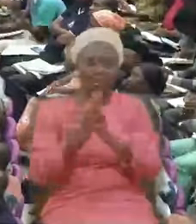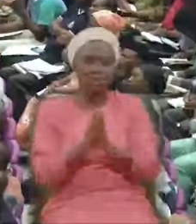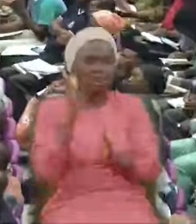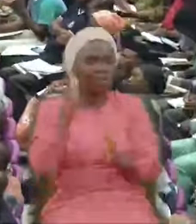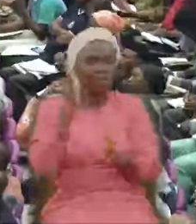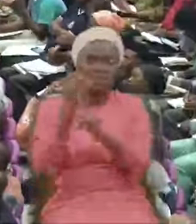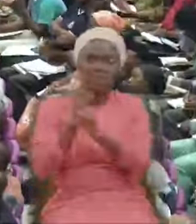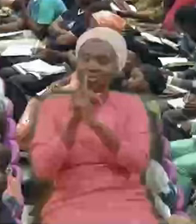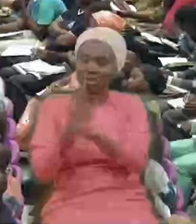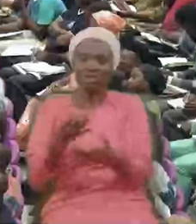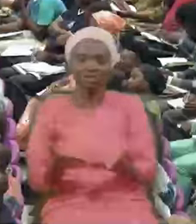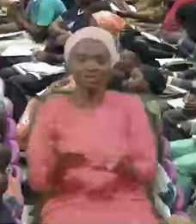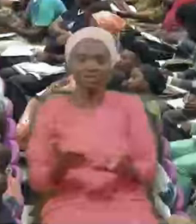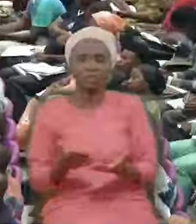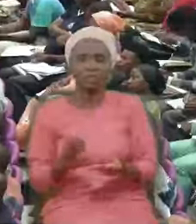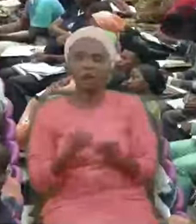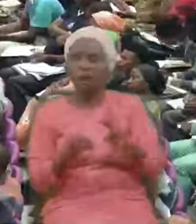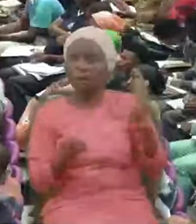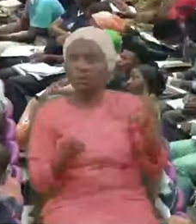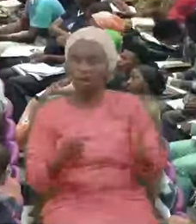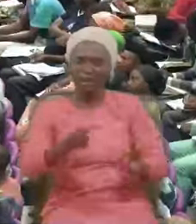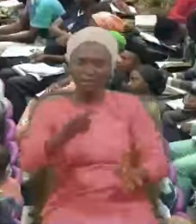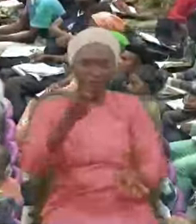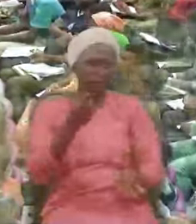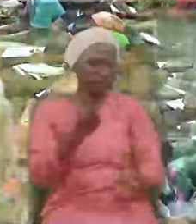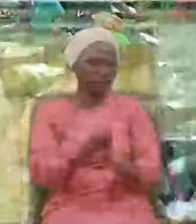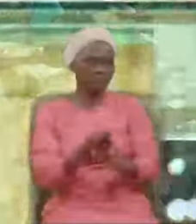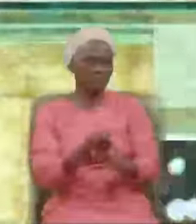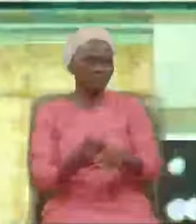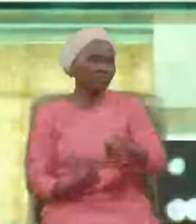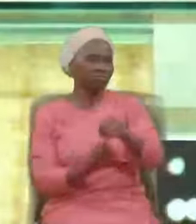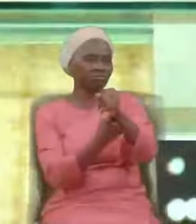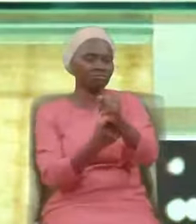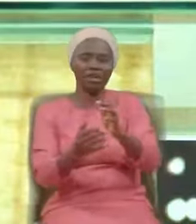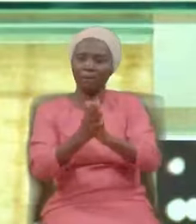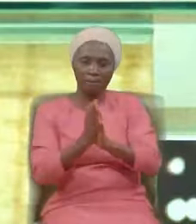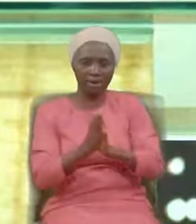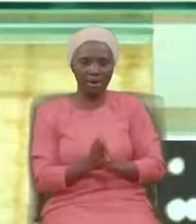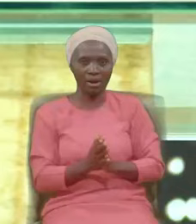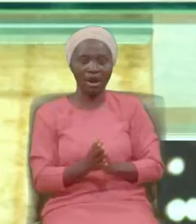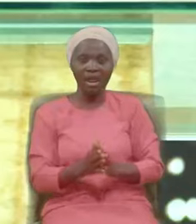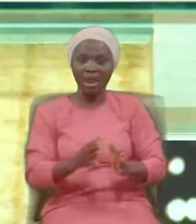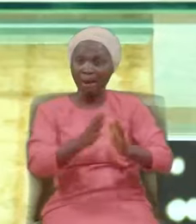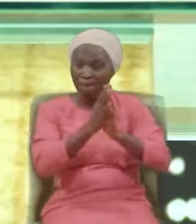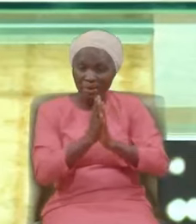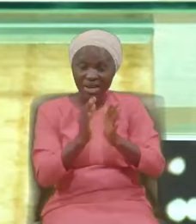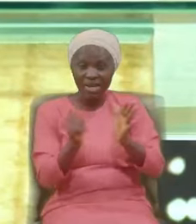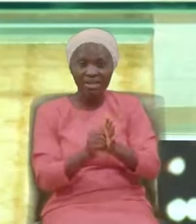La prière ancrée dans la foi. La prière qui est ancrée dans la foi et qui